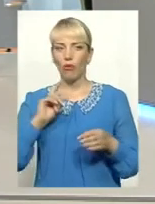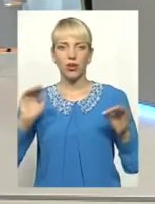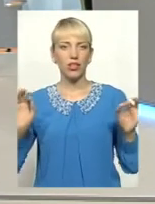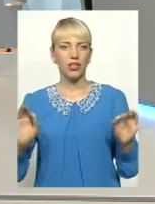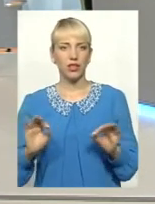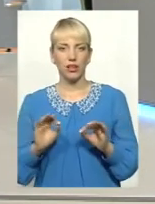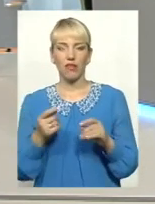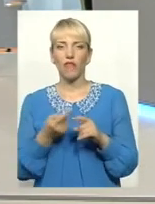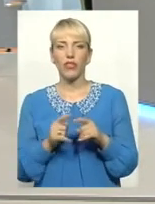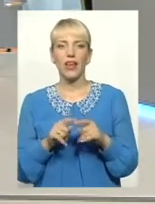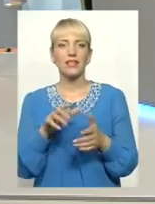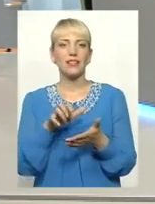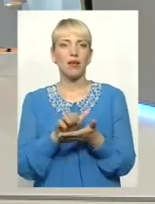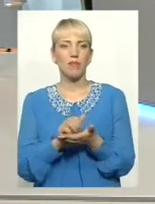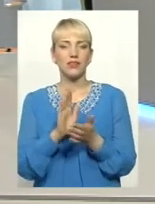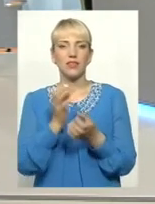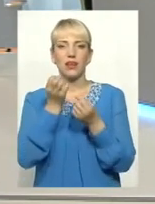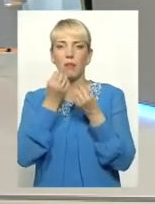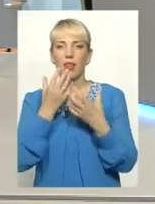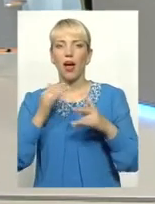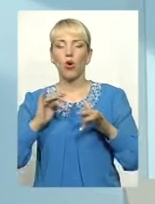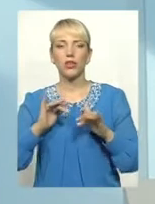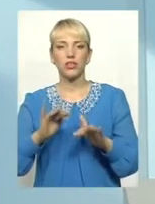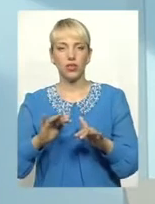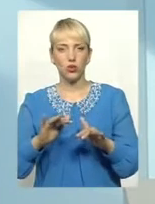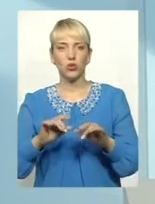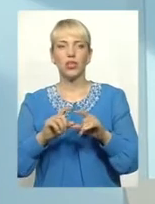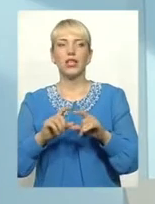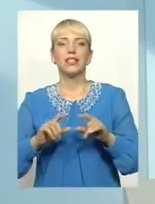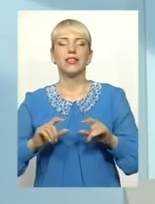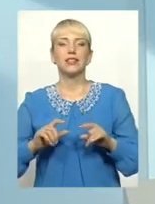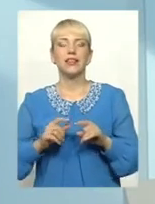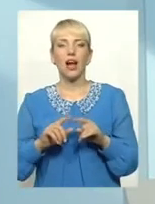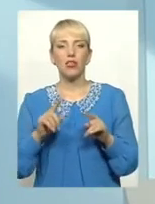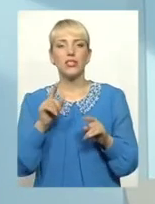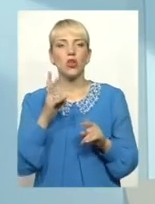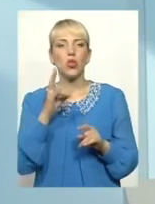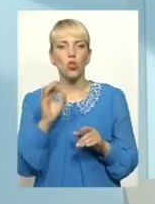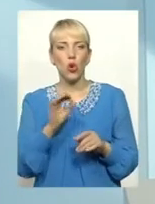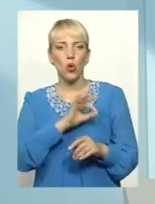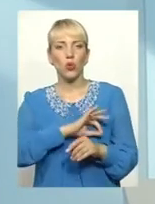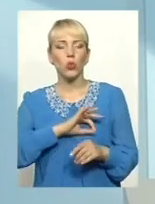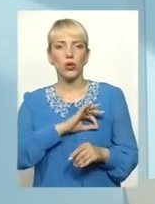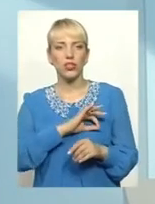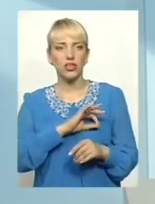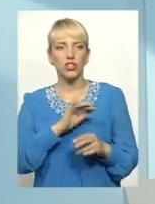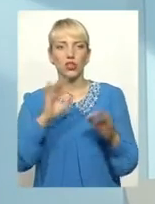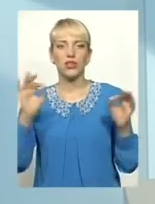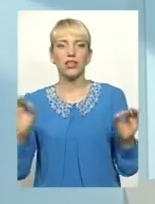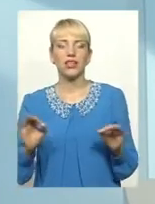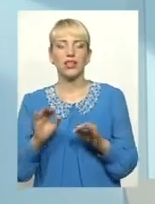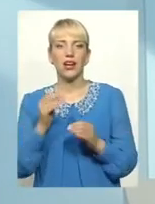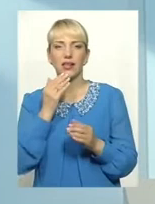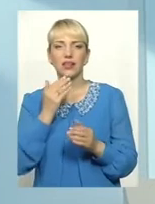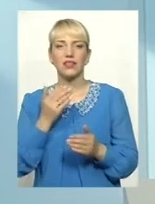тільки займається благодійною діяльністю, але юридично вони, скажімо, ніяких звернень до нас